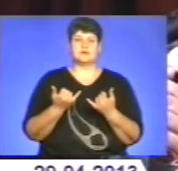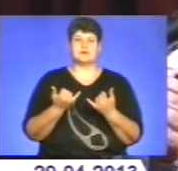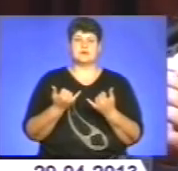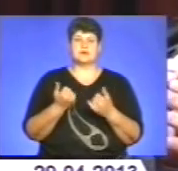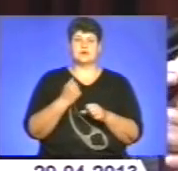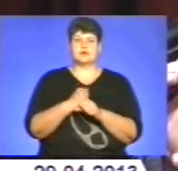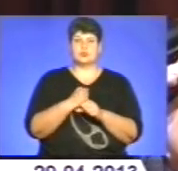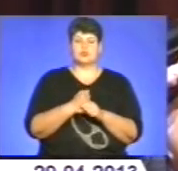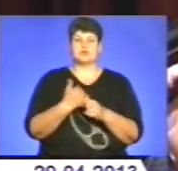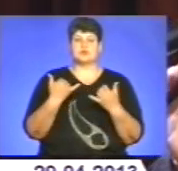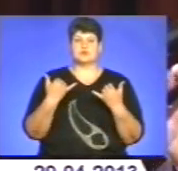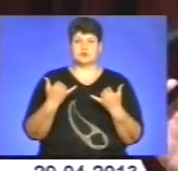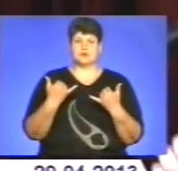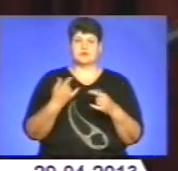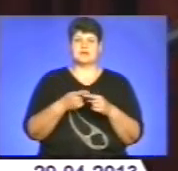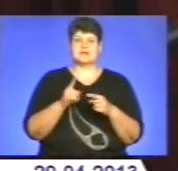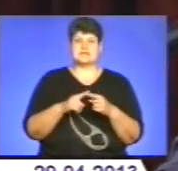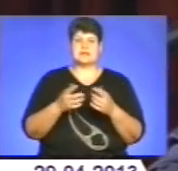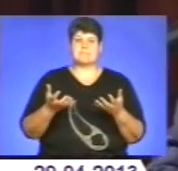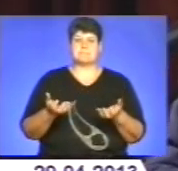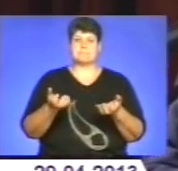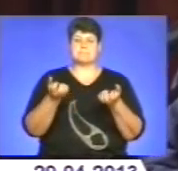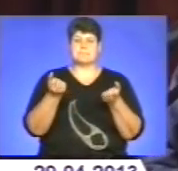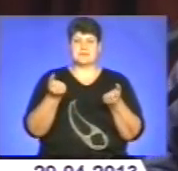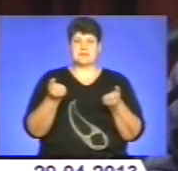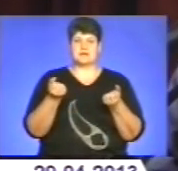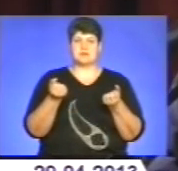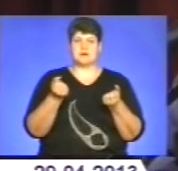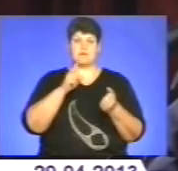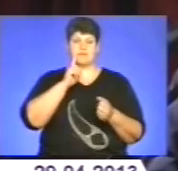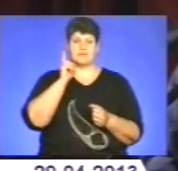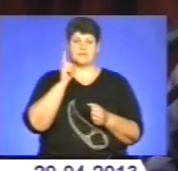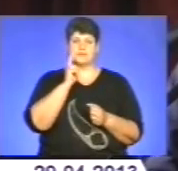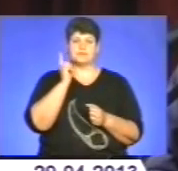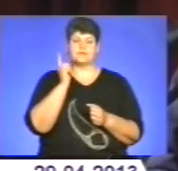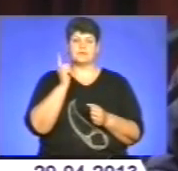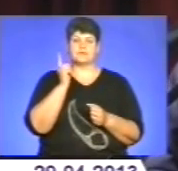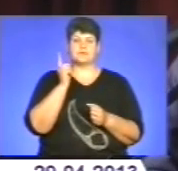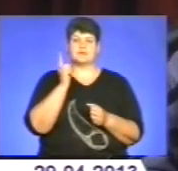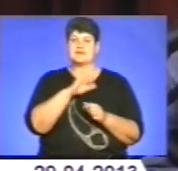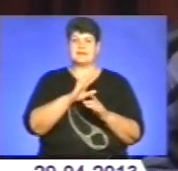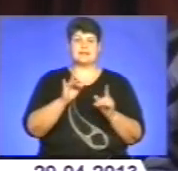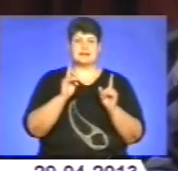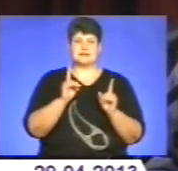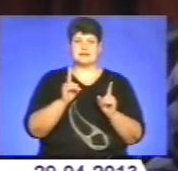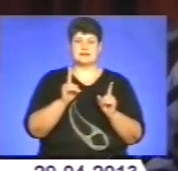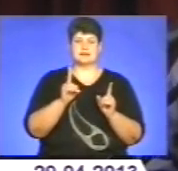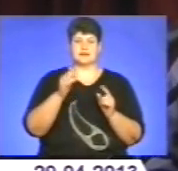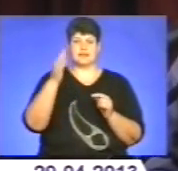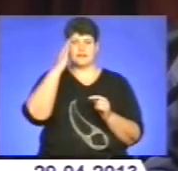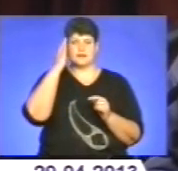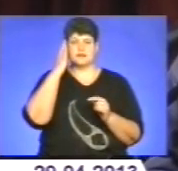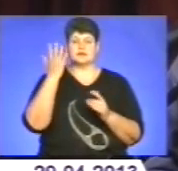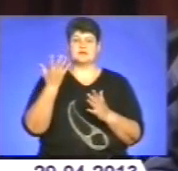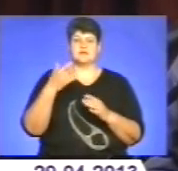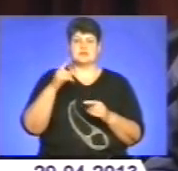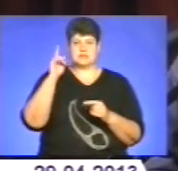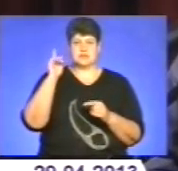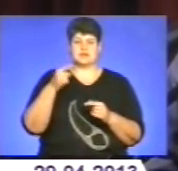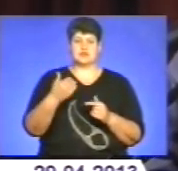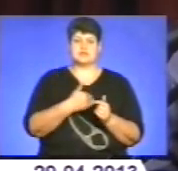роботи сьогодні – це підтримка талановитої молоді. І не тільки талановитої. Ви знаєте, що